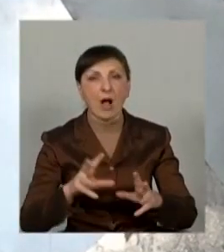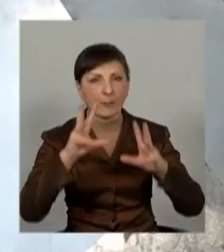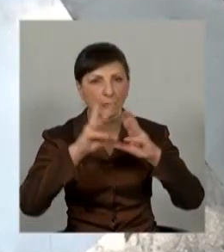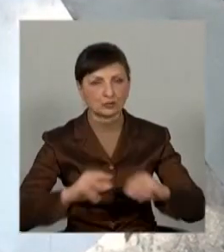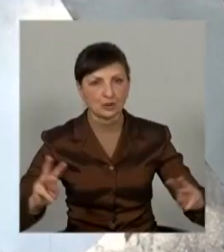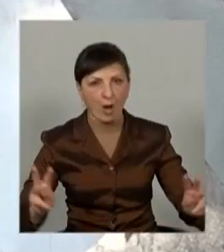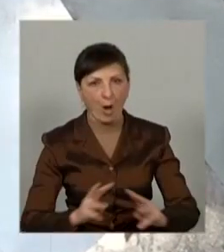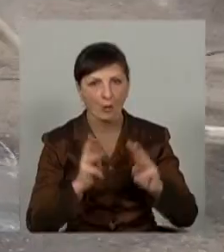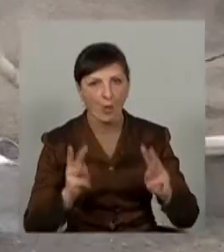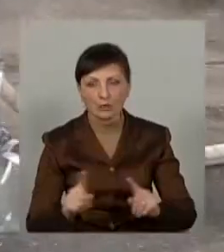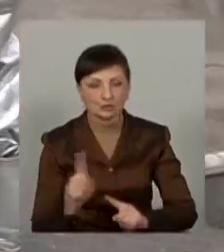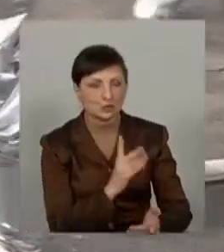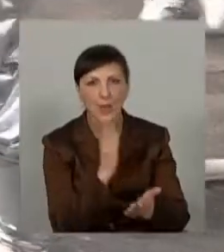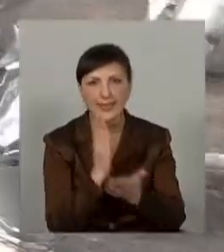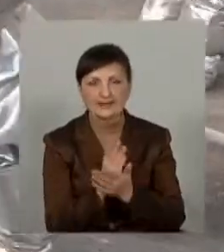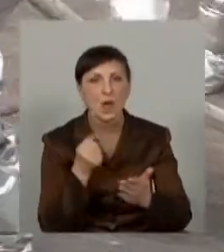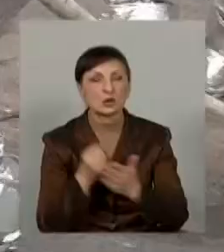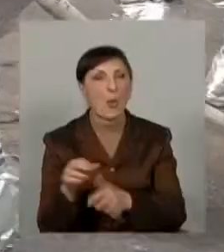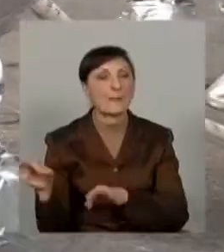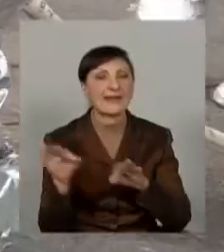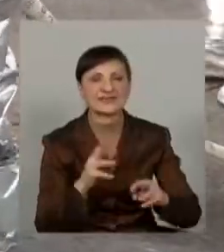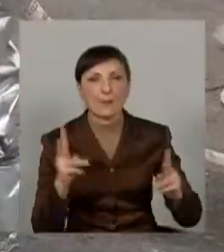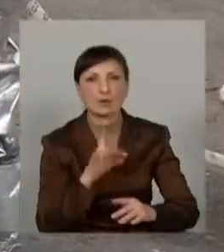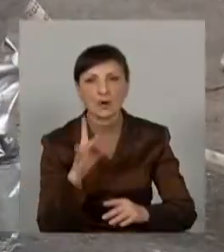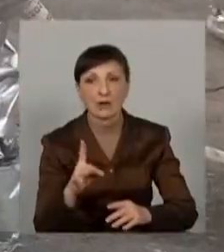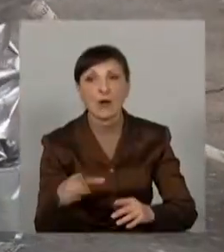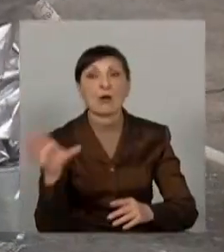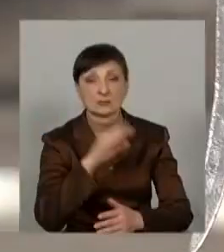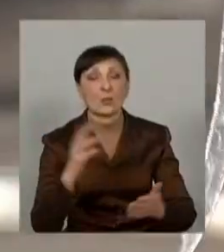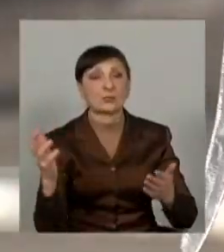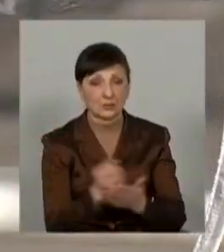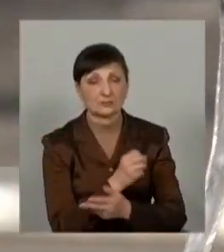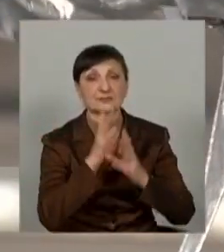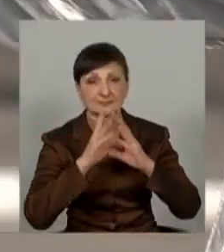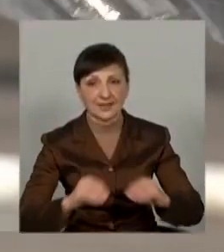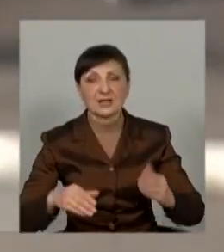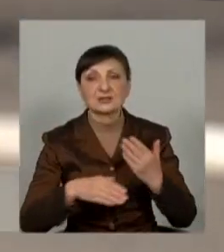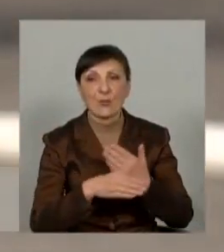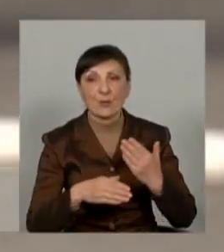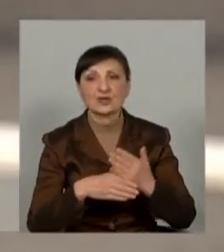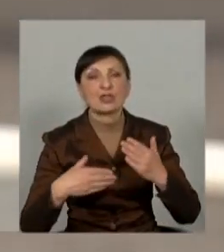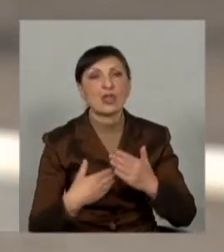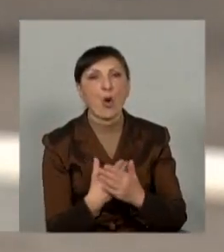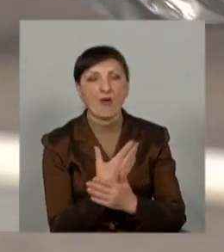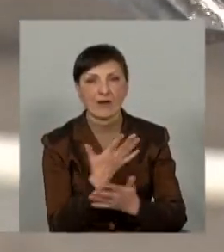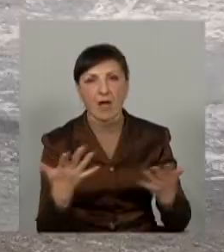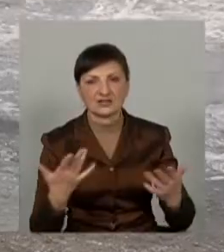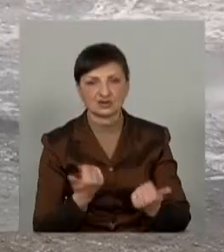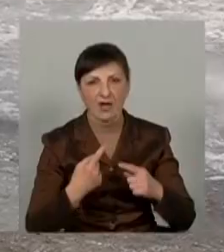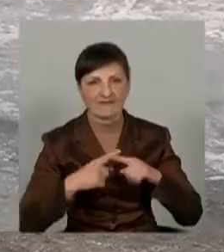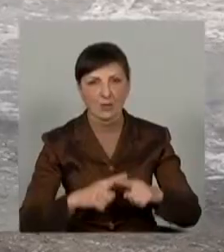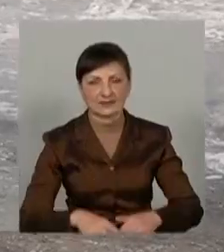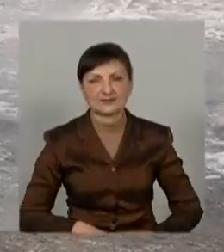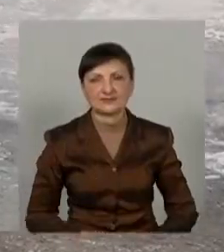огонь первичными средствами до приезда пожарных. Добровольцам удалось ликвидировать пламя с помощью новейших устройств.